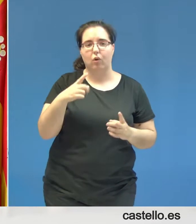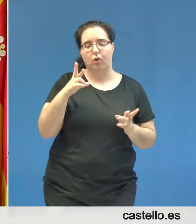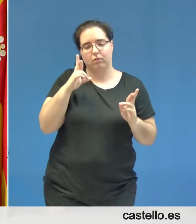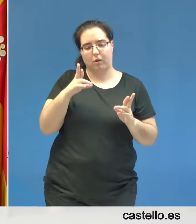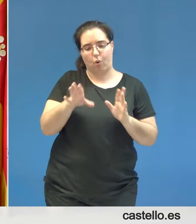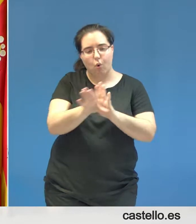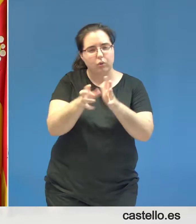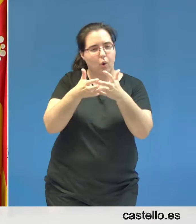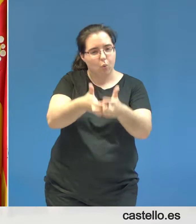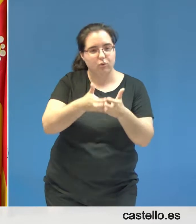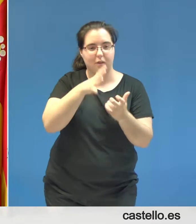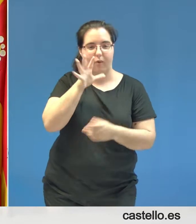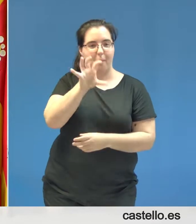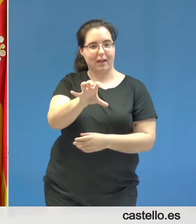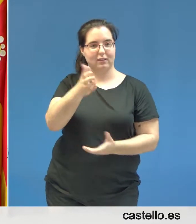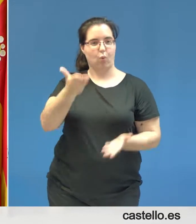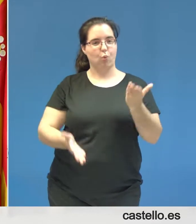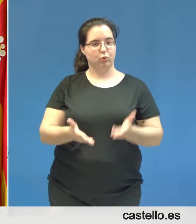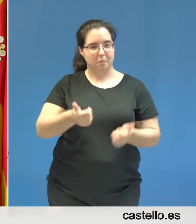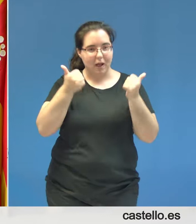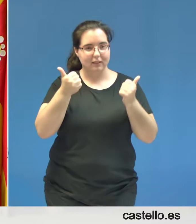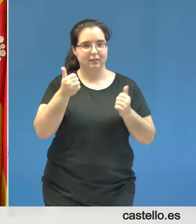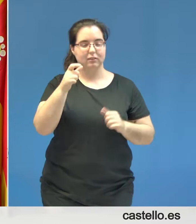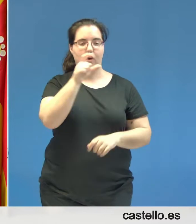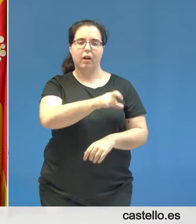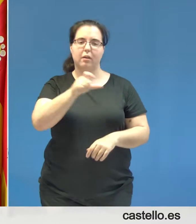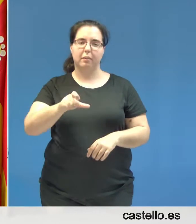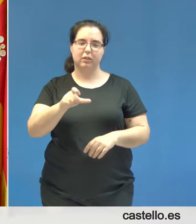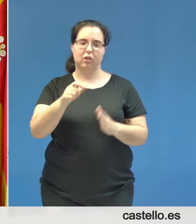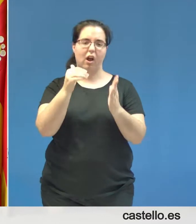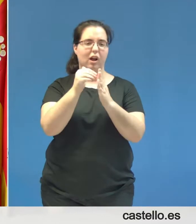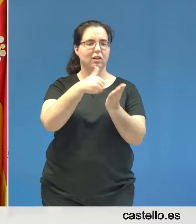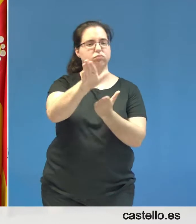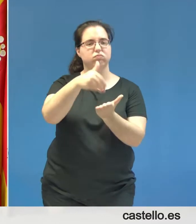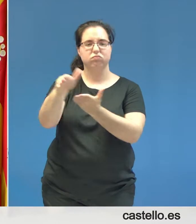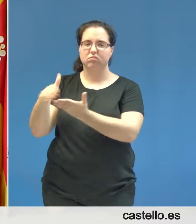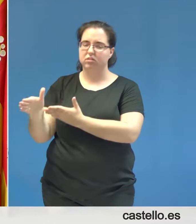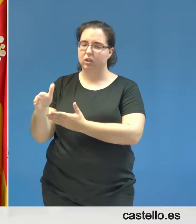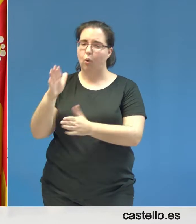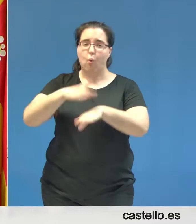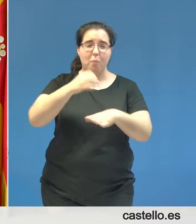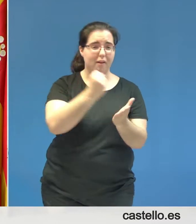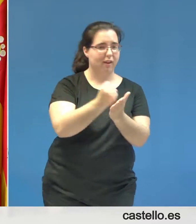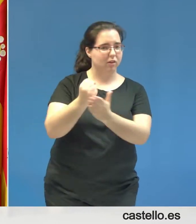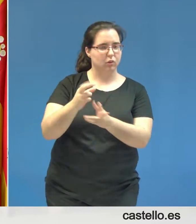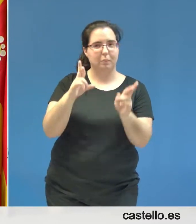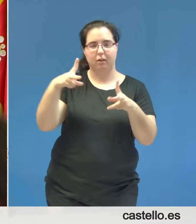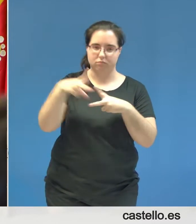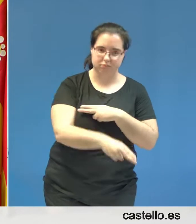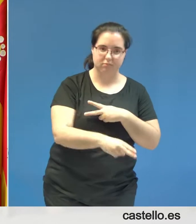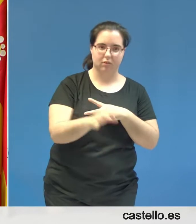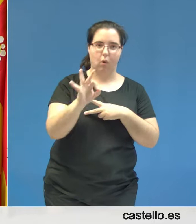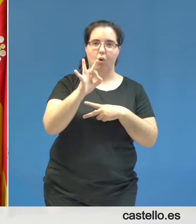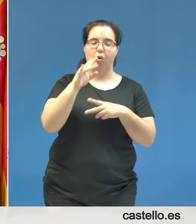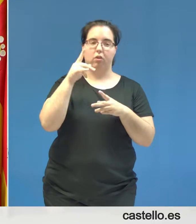mica més just, on la gent no siga tirada de sa casa per la cobdícia dels bancs, on l'aire siga més net i no com el que